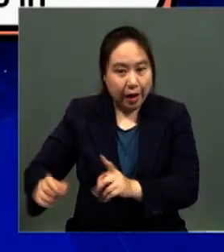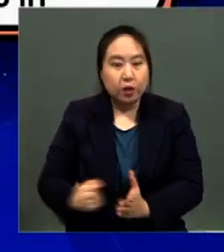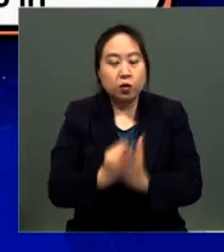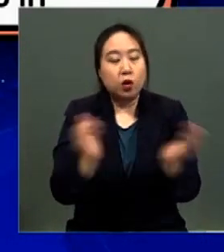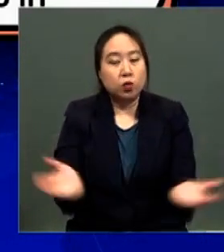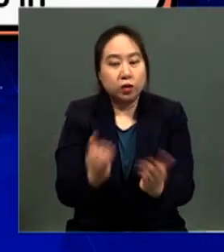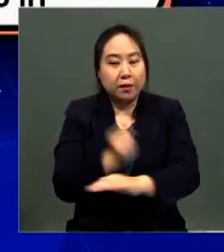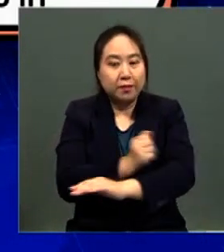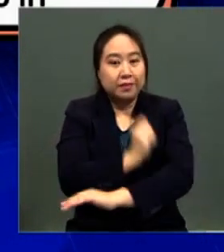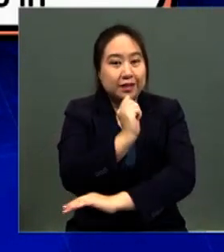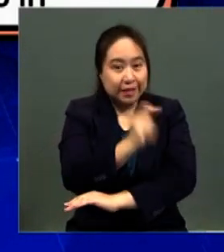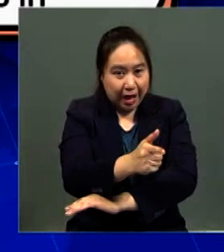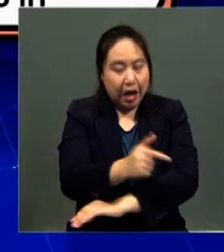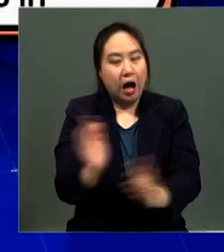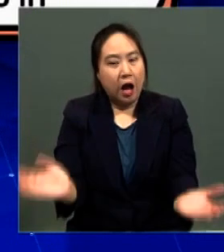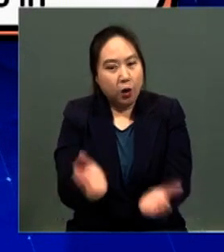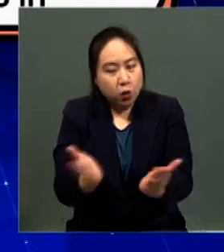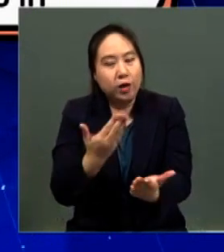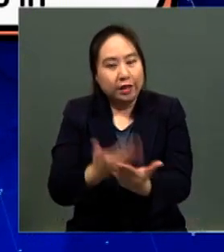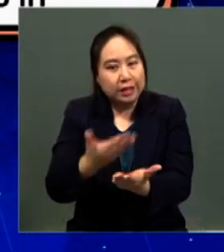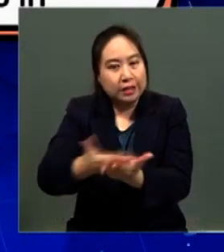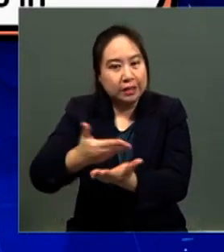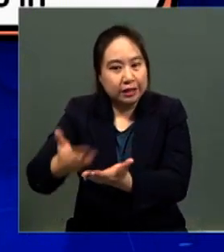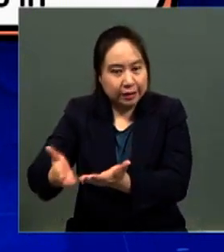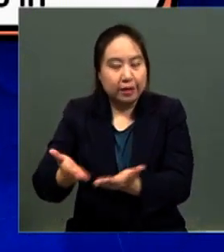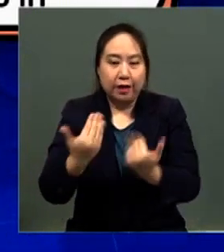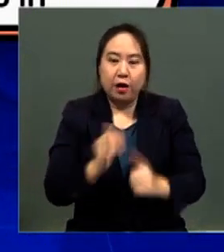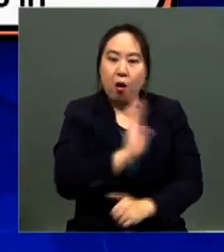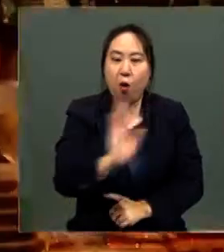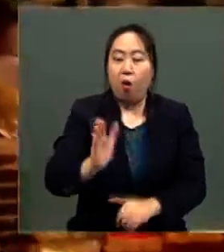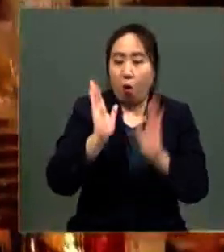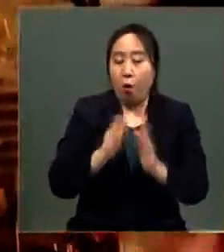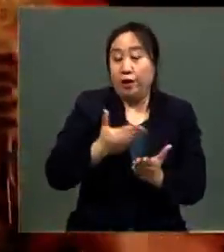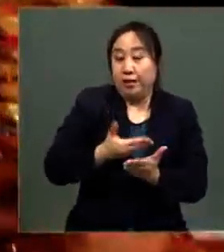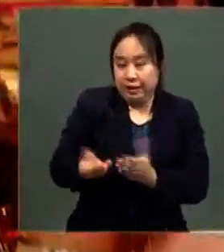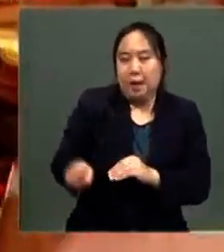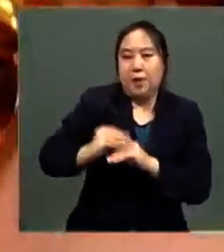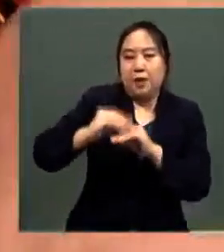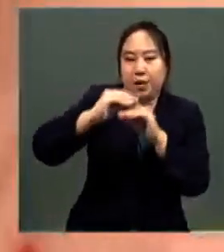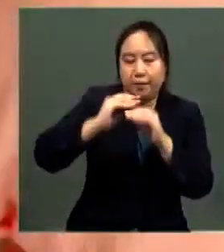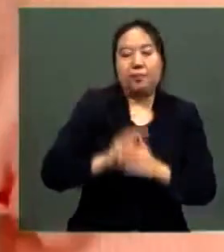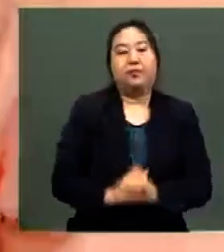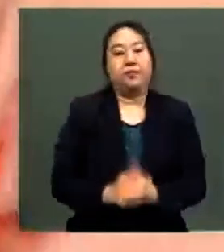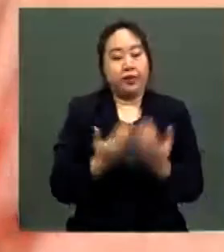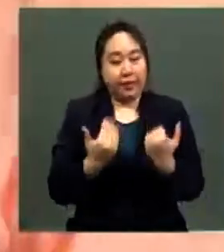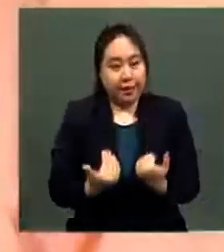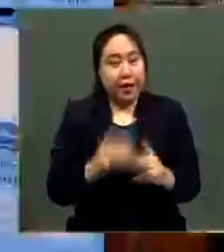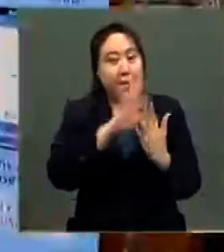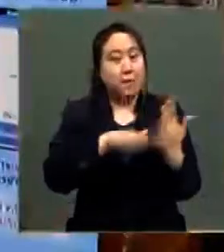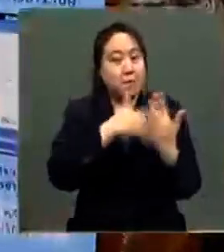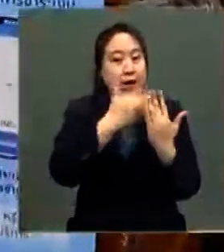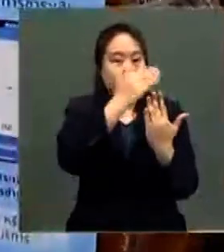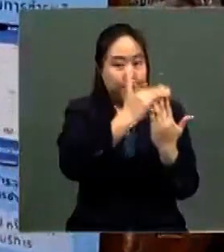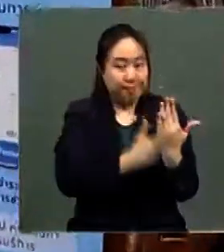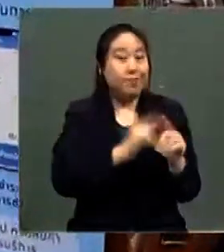การจ้างงานกระตุ้นการใช้จ่ายและเพิ่มกำลังซื้อของผู้บริโภคซึ่งมาตรการต่างๆที่รัฐบ